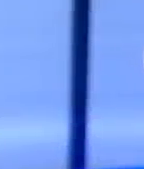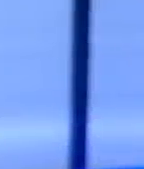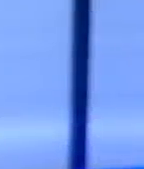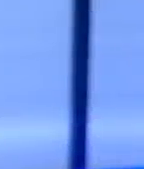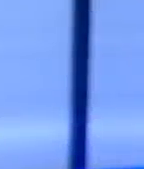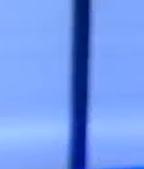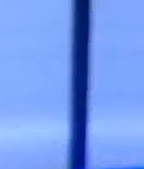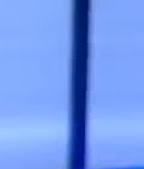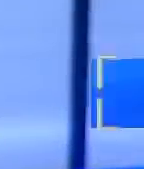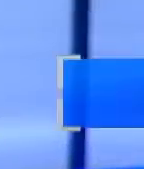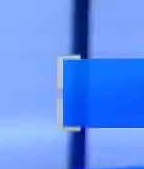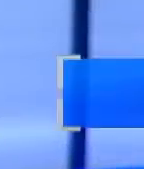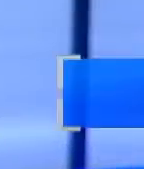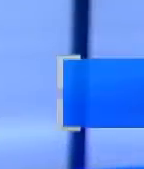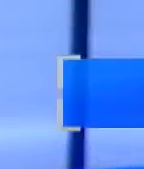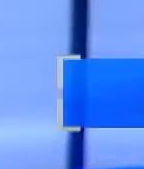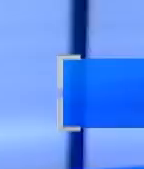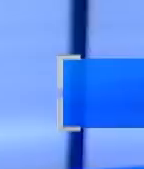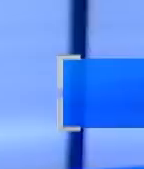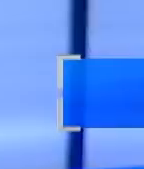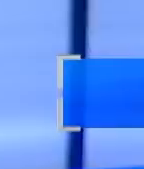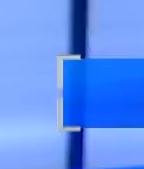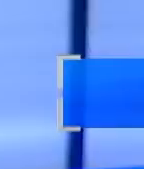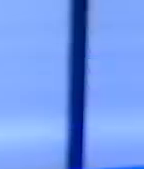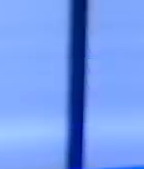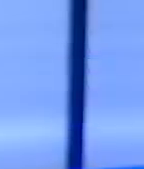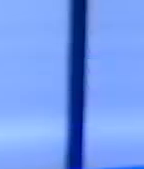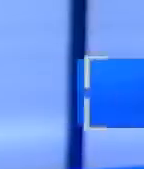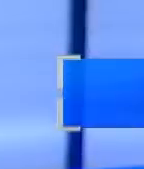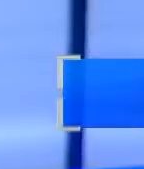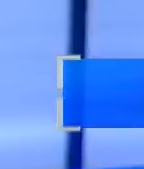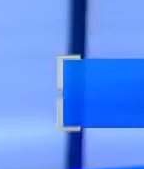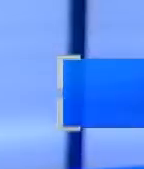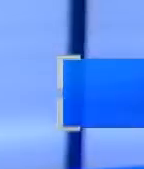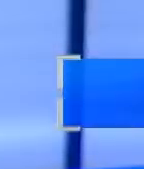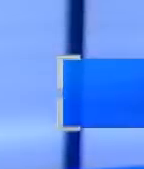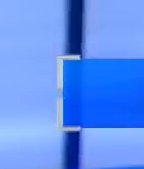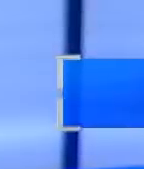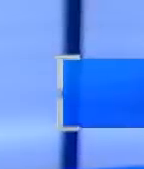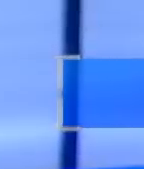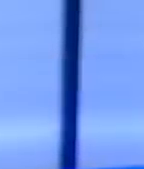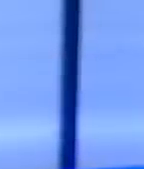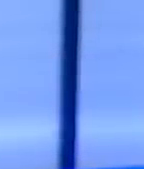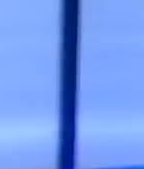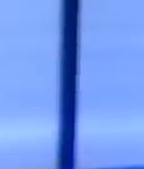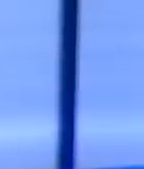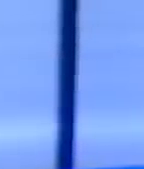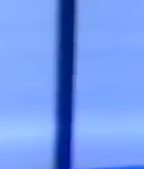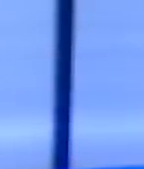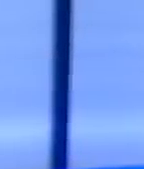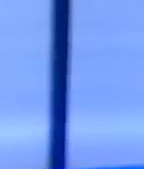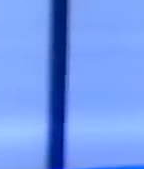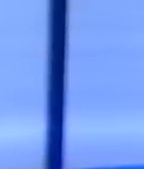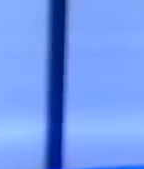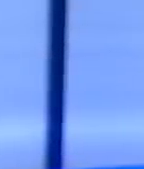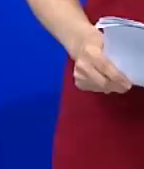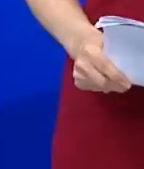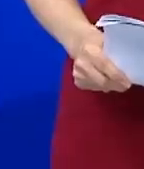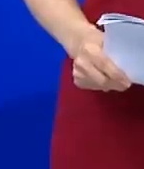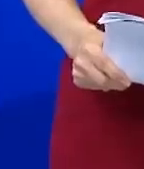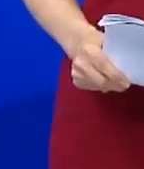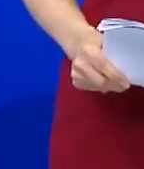At yan, Iga, ang mga balita ng ating sinaksihan. Abangan nyo pa rin ating bonus shot. Ako naman, Arnold Clavio. Ito ang inyong Liga ng Katotohanan.